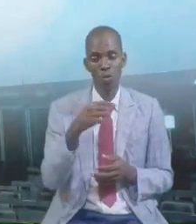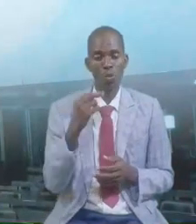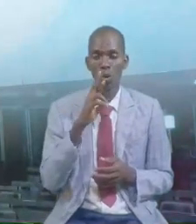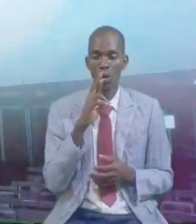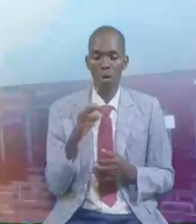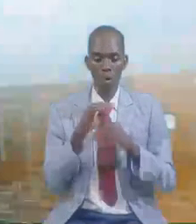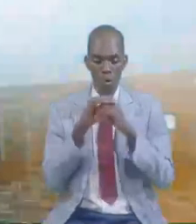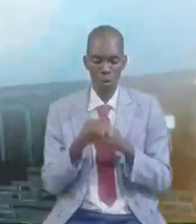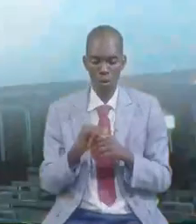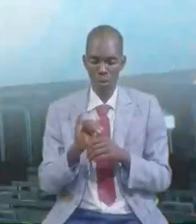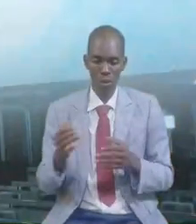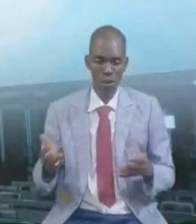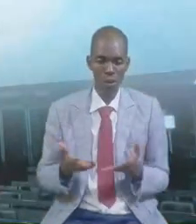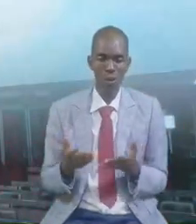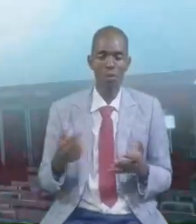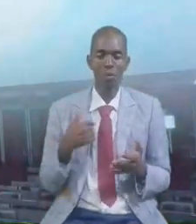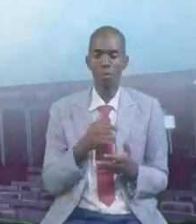lieu